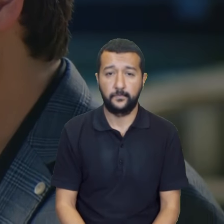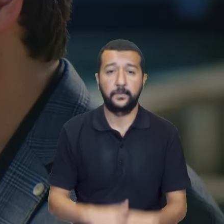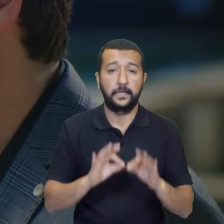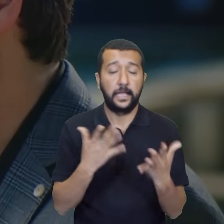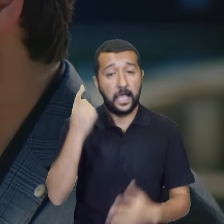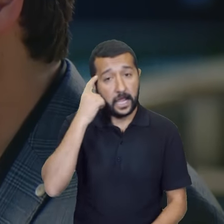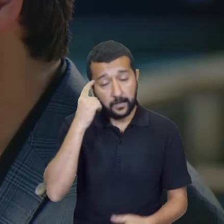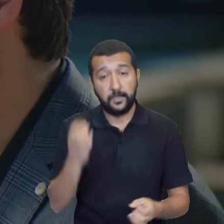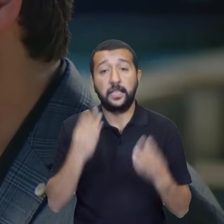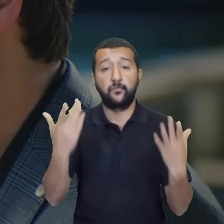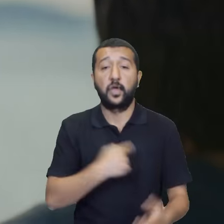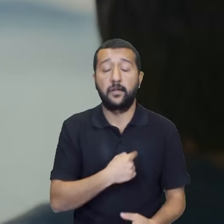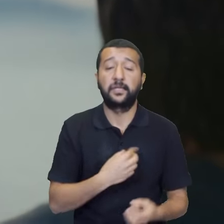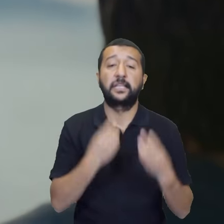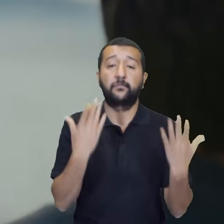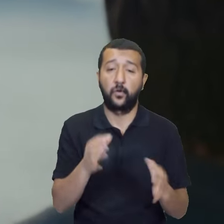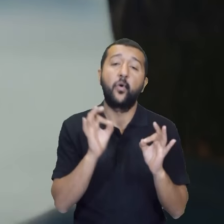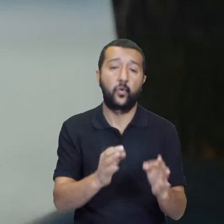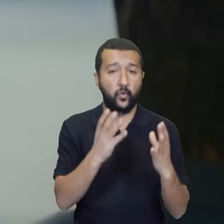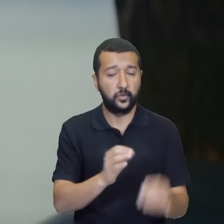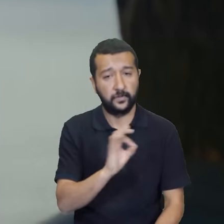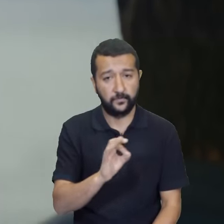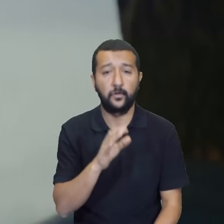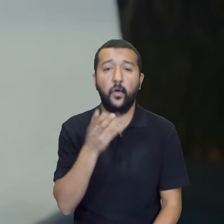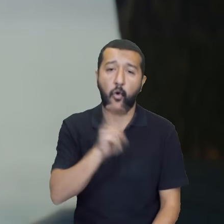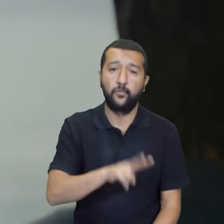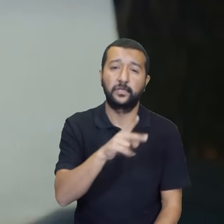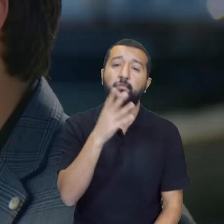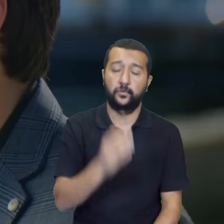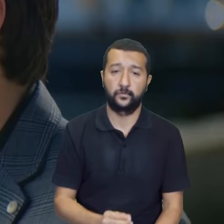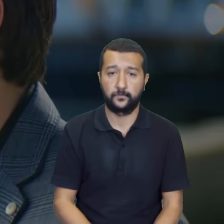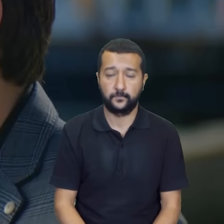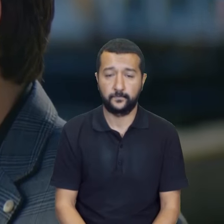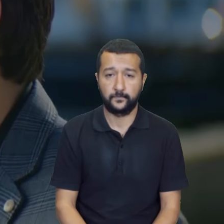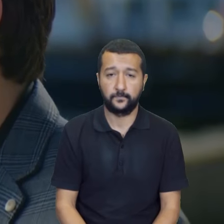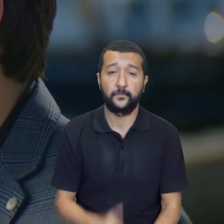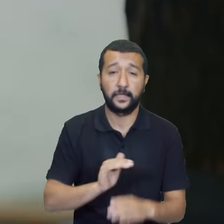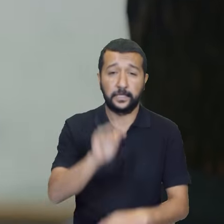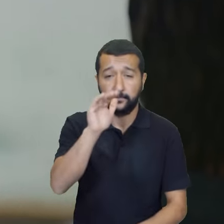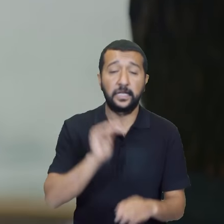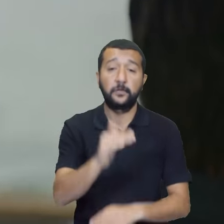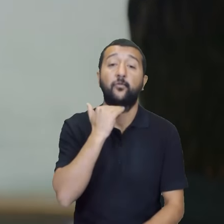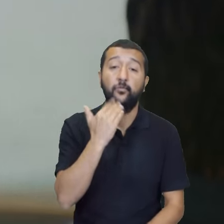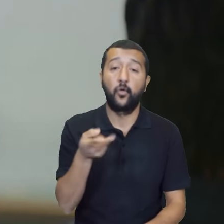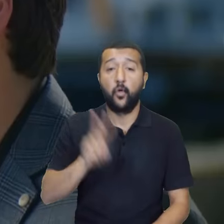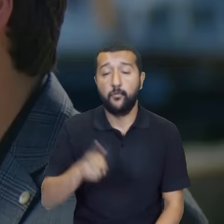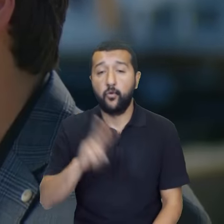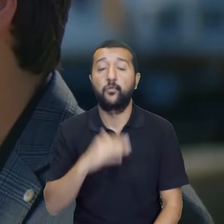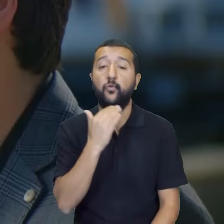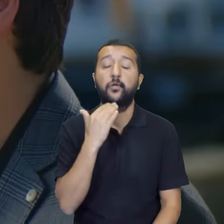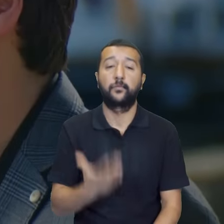Ne aklım yetiyor ne kalbim atıyor artık. Öyle olur. Ölmüş gibi oluyor yani. Yaşamaya yaşayamıyorsun, ölmeye